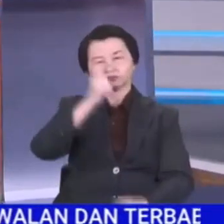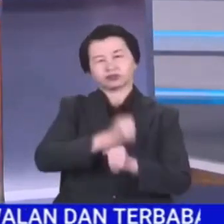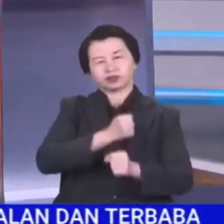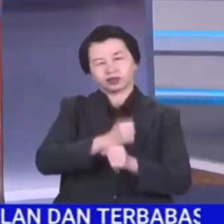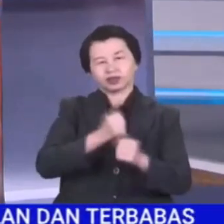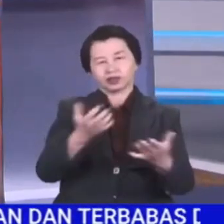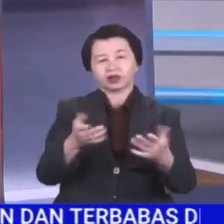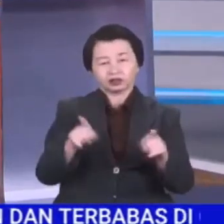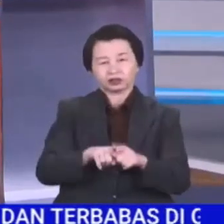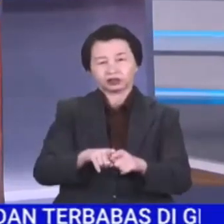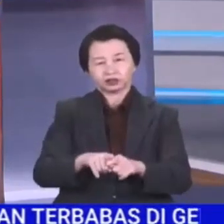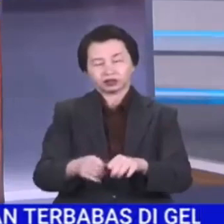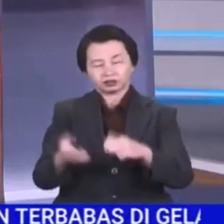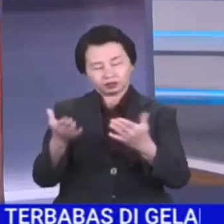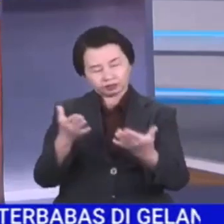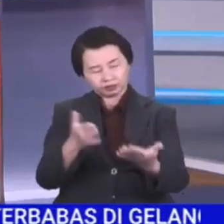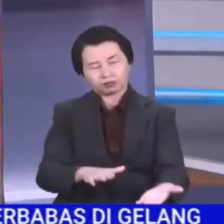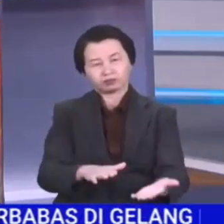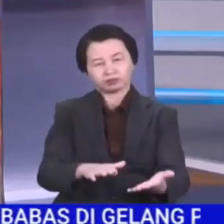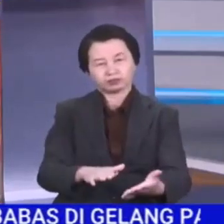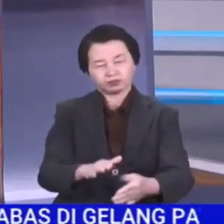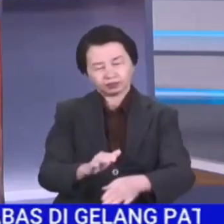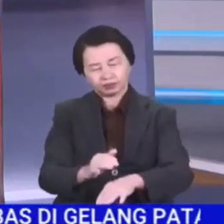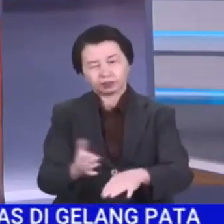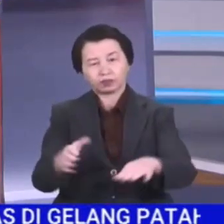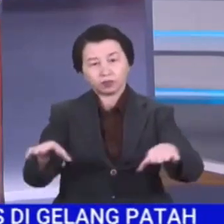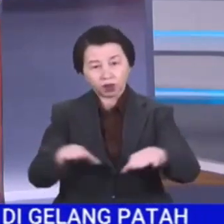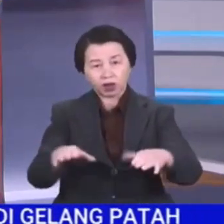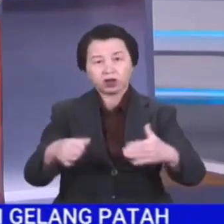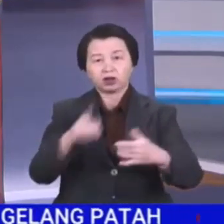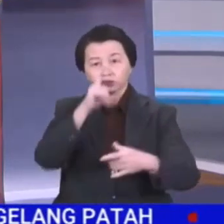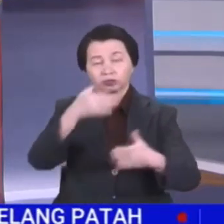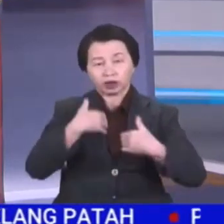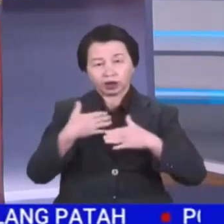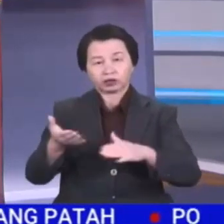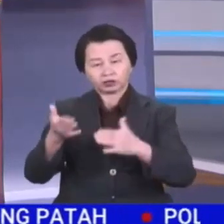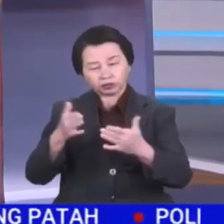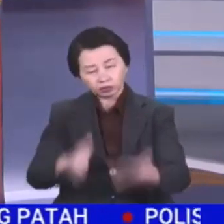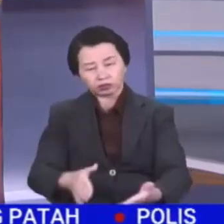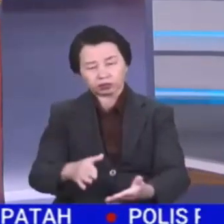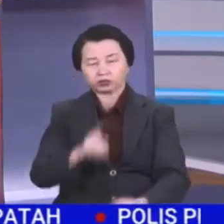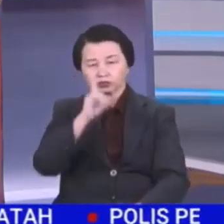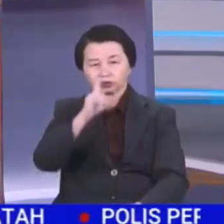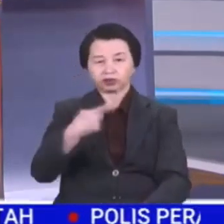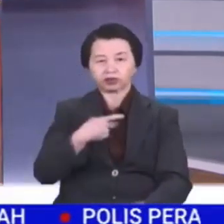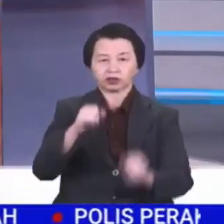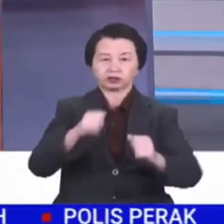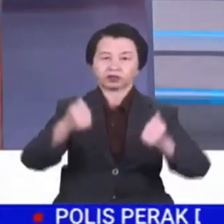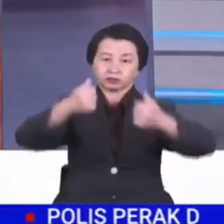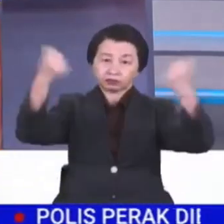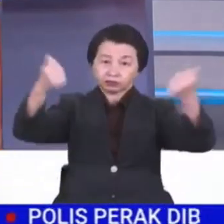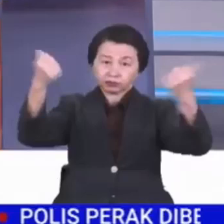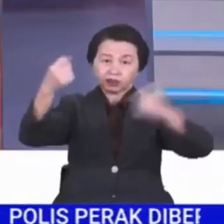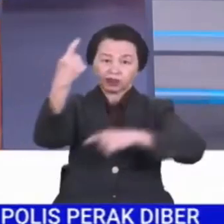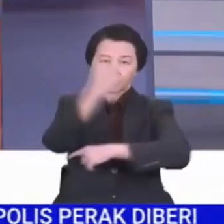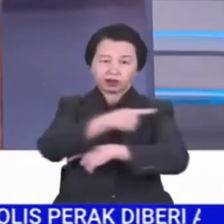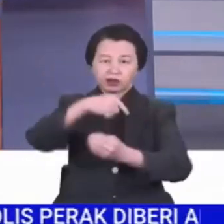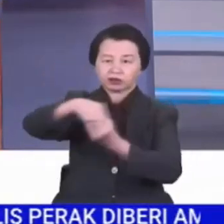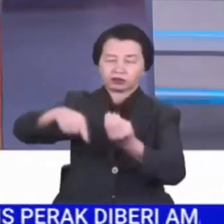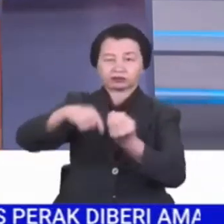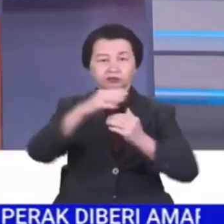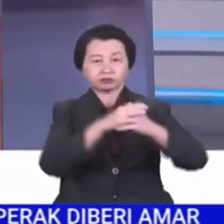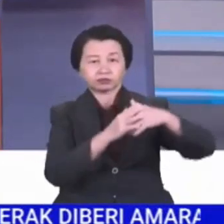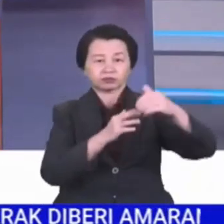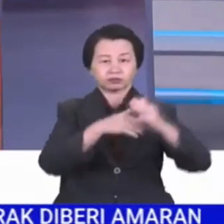Sesuai konsep pengorbanan yang diterapkan, sebenarnya ada yang berkorban demi memastikan kita dapat meraih hari raya dalam suasana